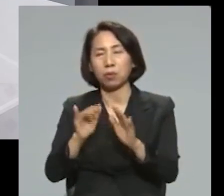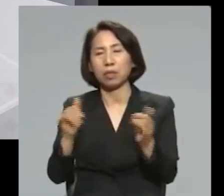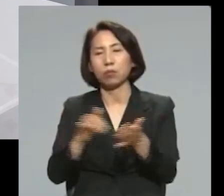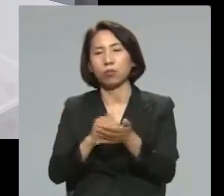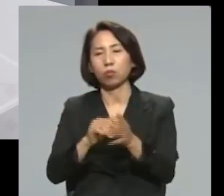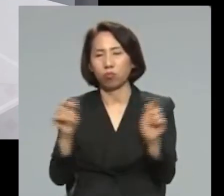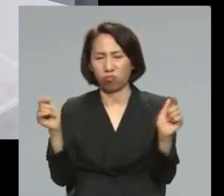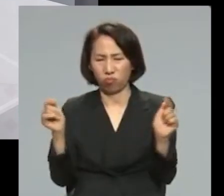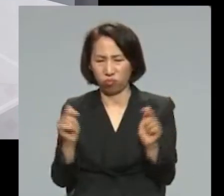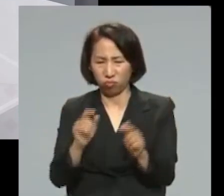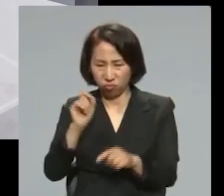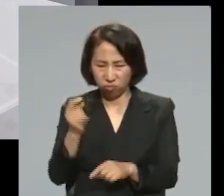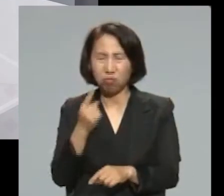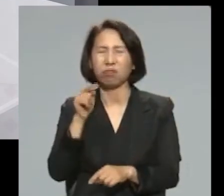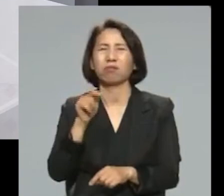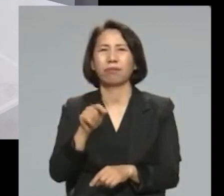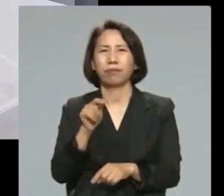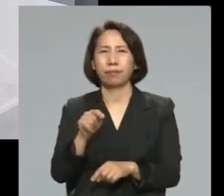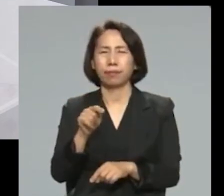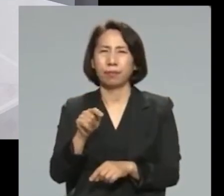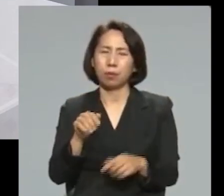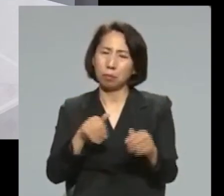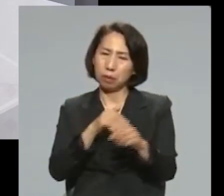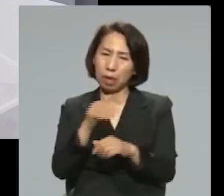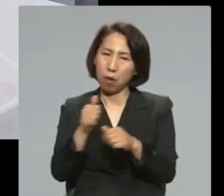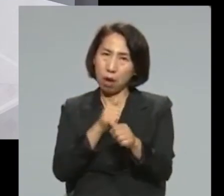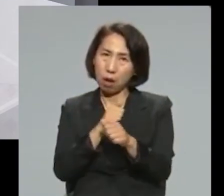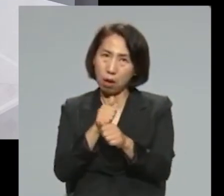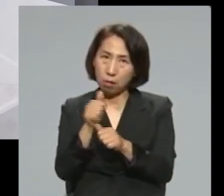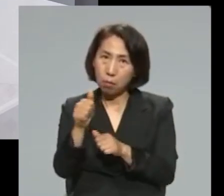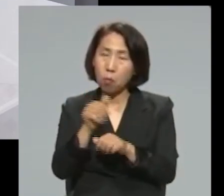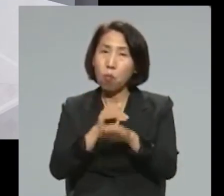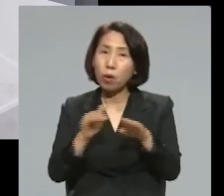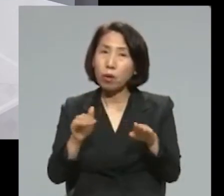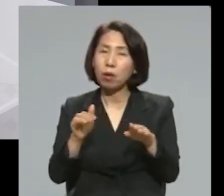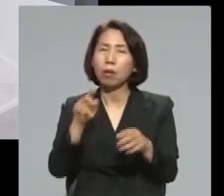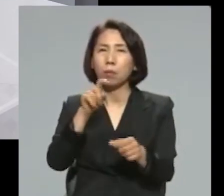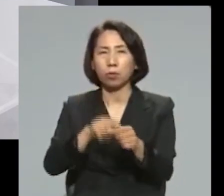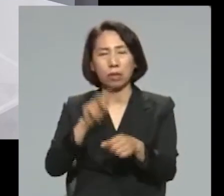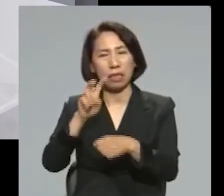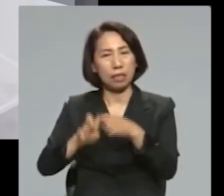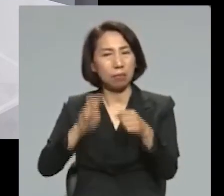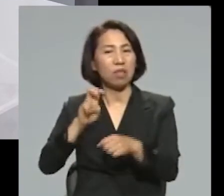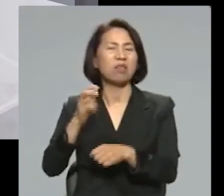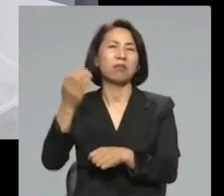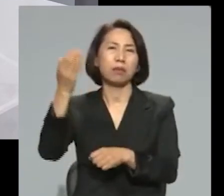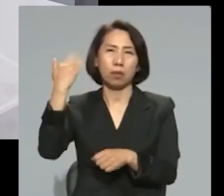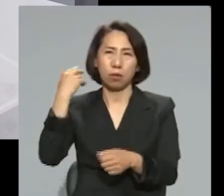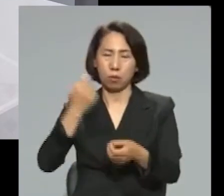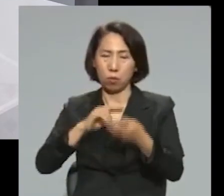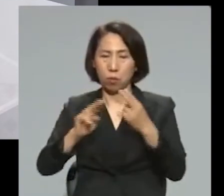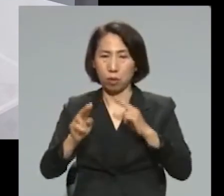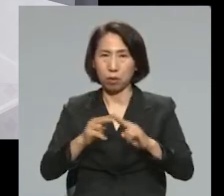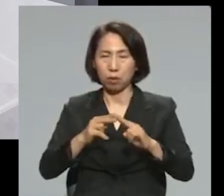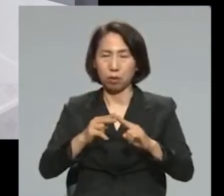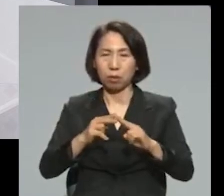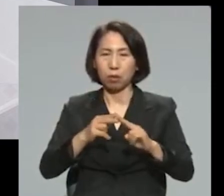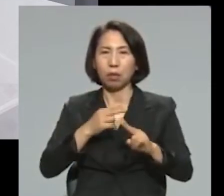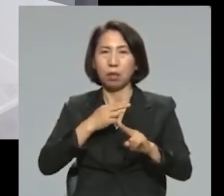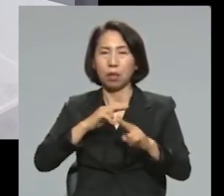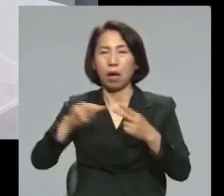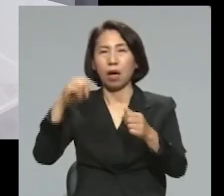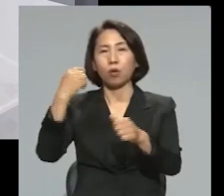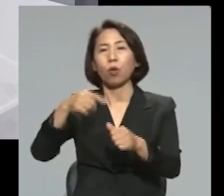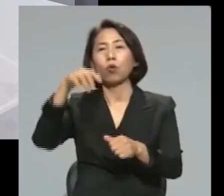차지하고 있습니다. 이러한 어려움을 극복하고자 20년 전 고령군에서 대가야 교육원을